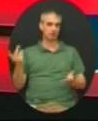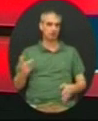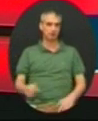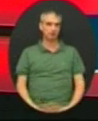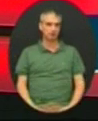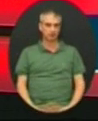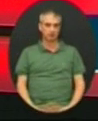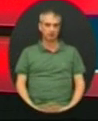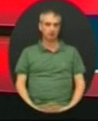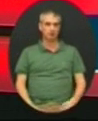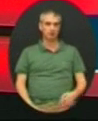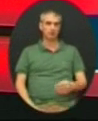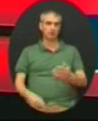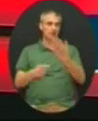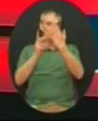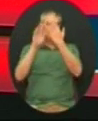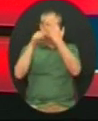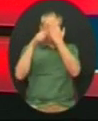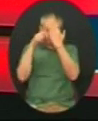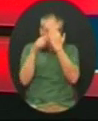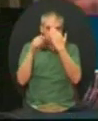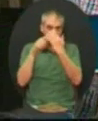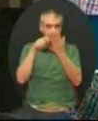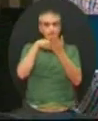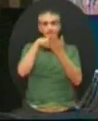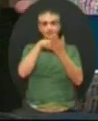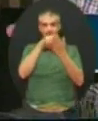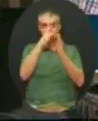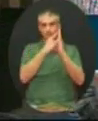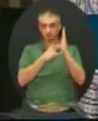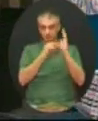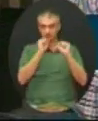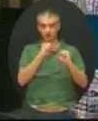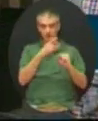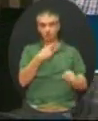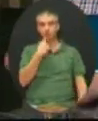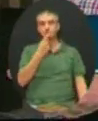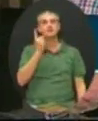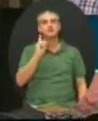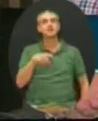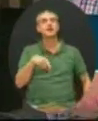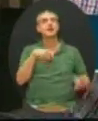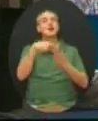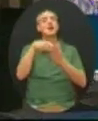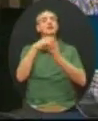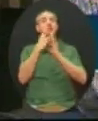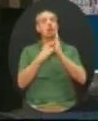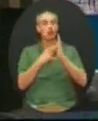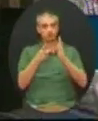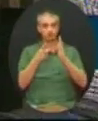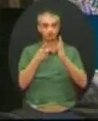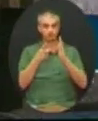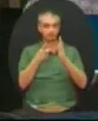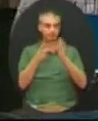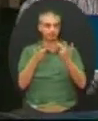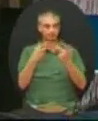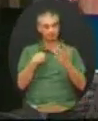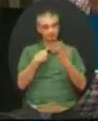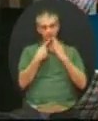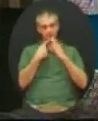של הכנסת. אפשר לתקן את חוק היסוד, את מציעה כאן עמדה אידיאולוגית שאומרת שצריכים לתקן את חוק היסוד ולפיו